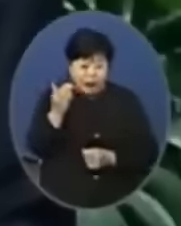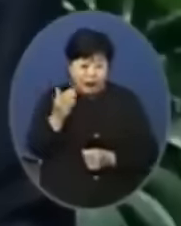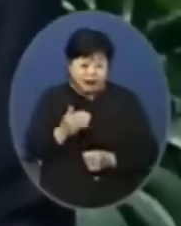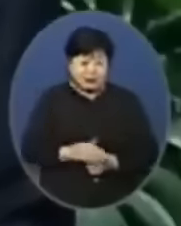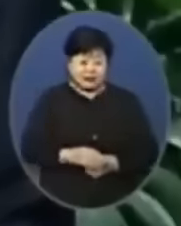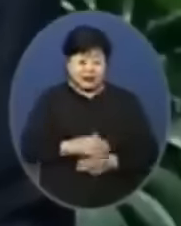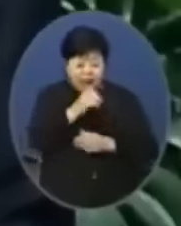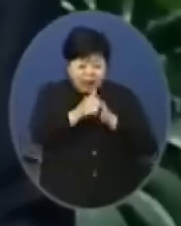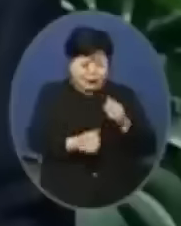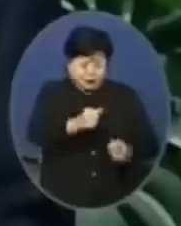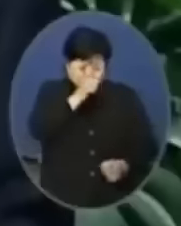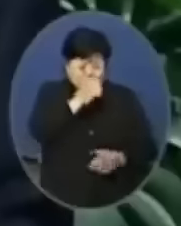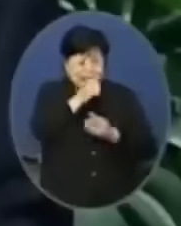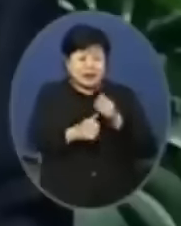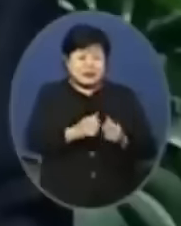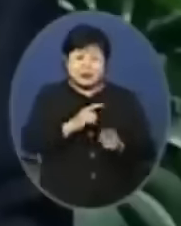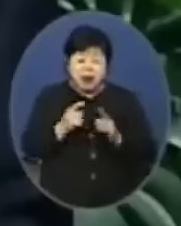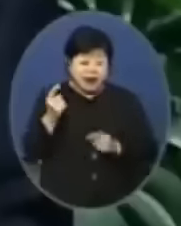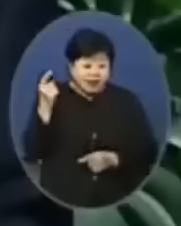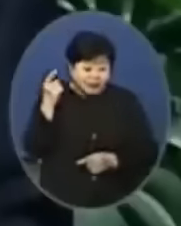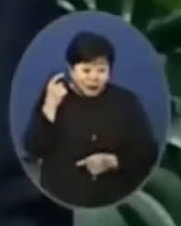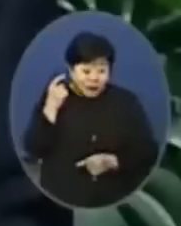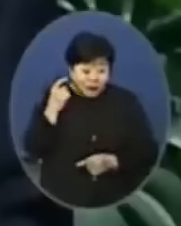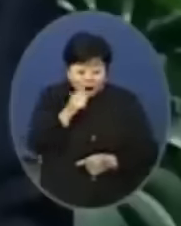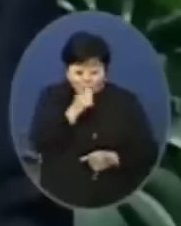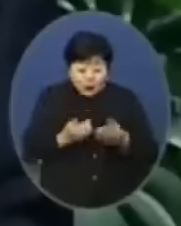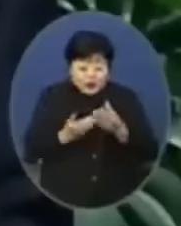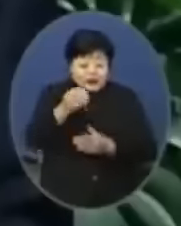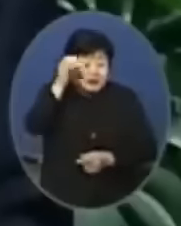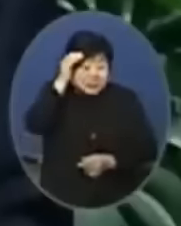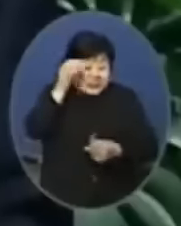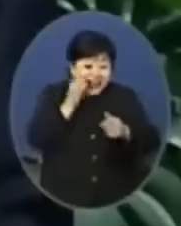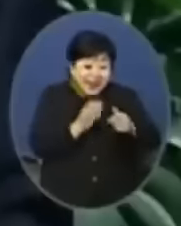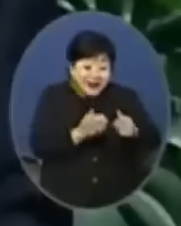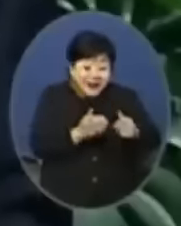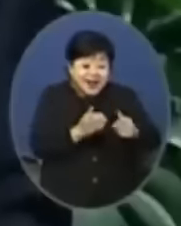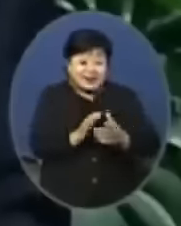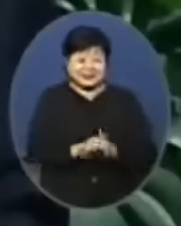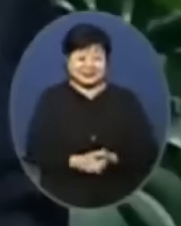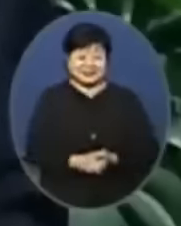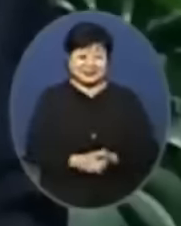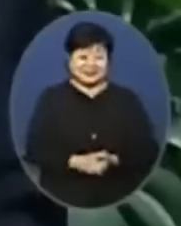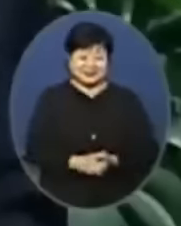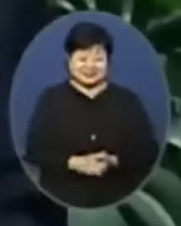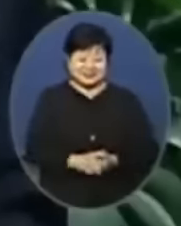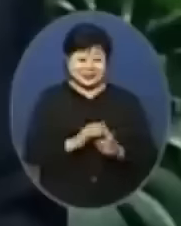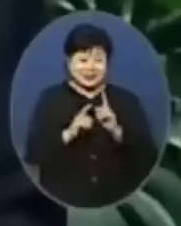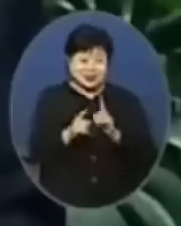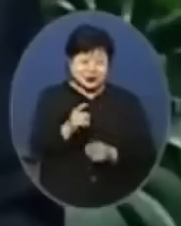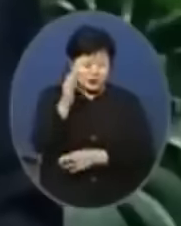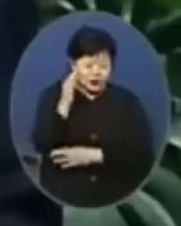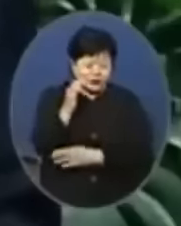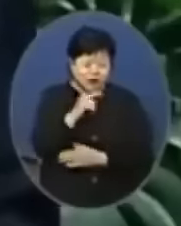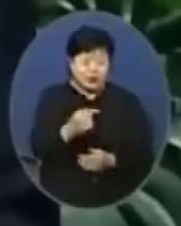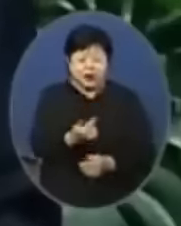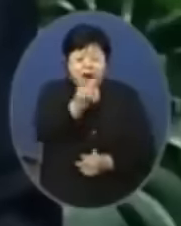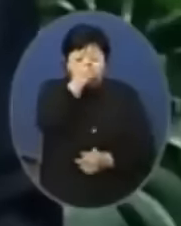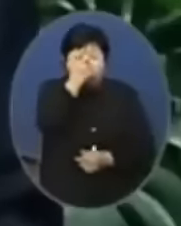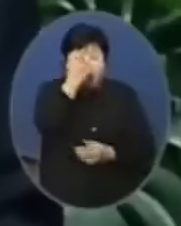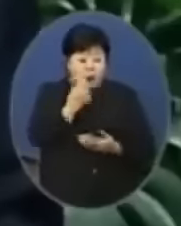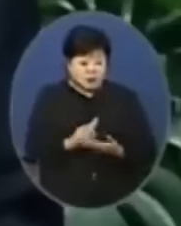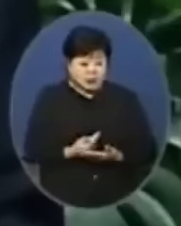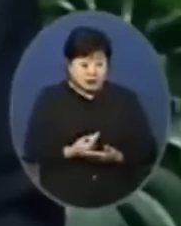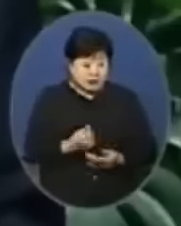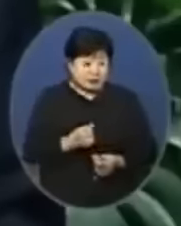is a good God. 하나님께 좋은 것이 일어날 것을 기대하라. 그 설교 말씀이 내 마음속에 확 부딪히는